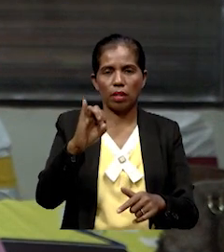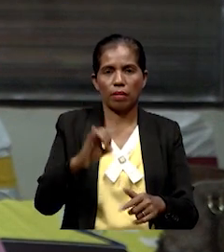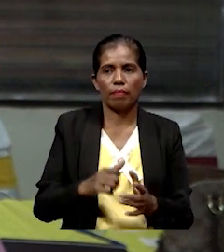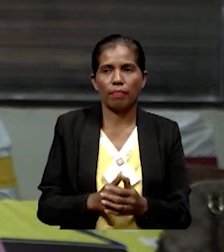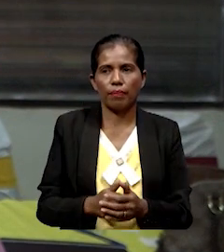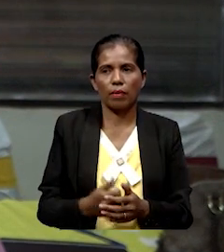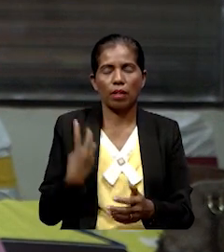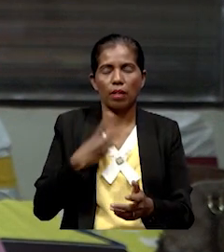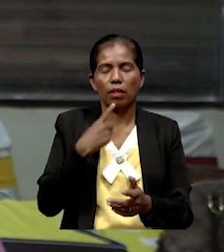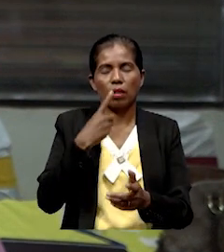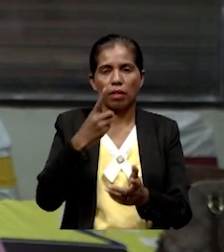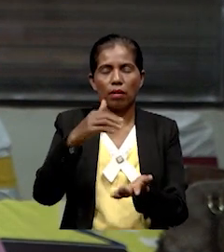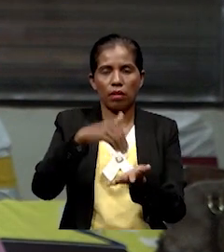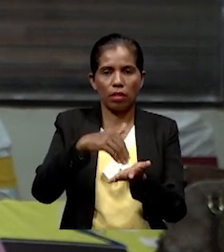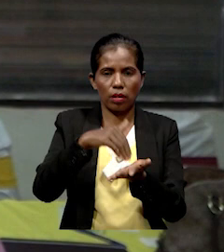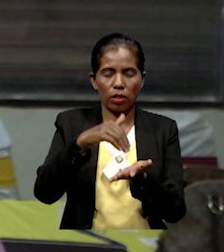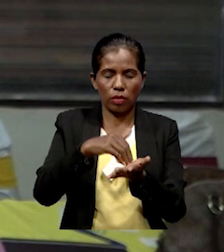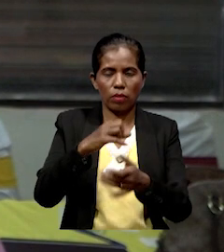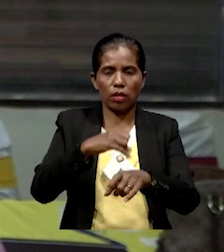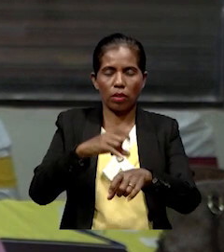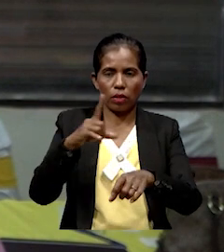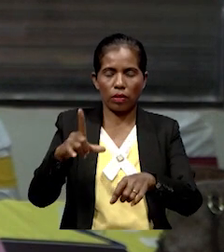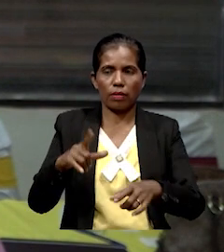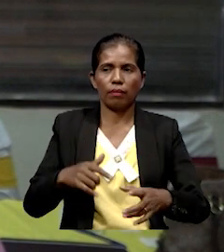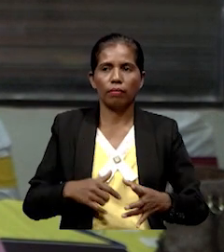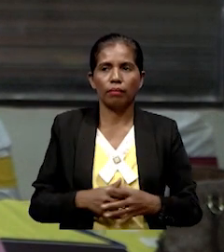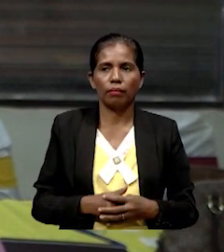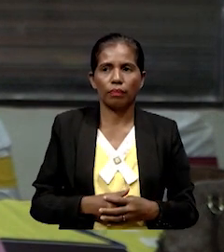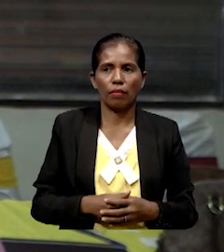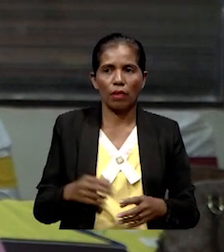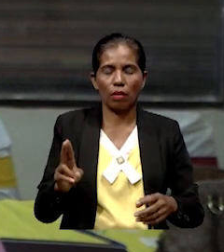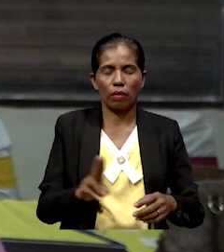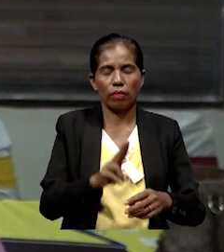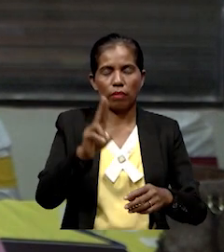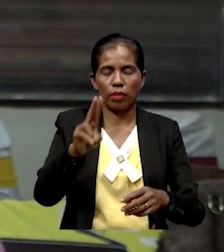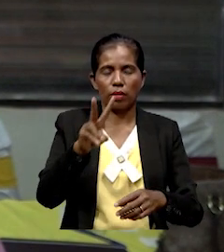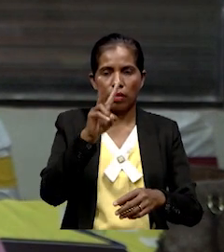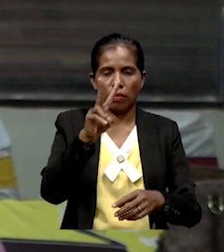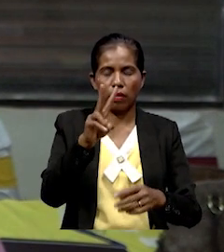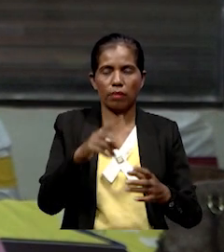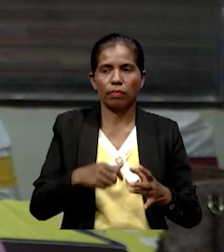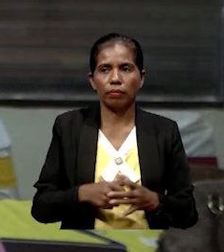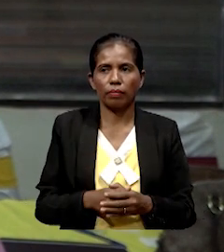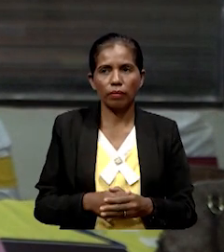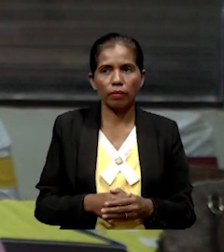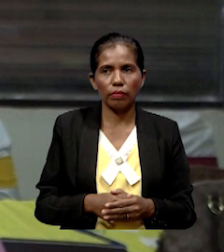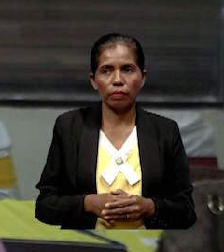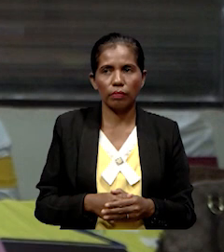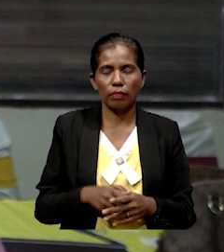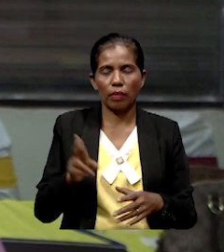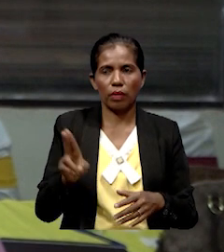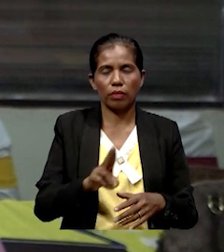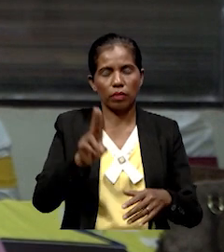student is to the internationally dan Iya Universe tadi ruane universidade De